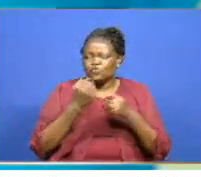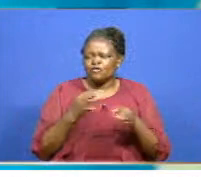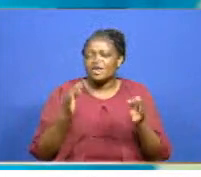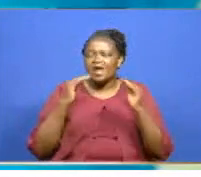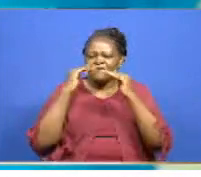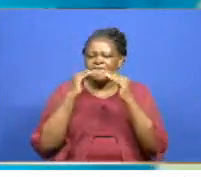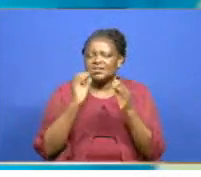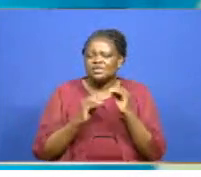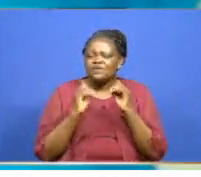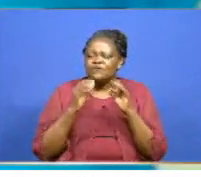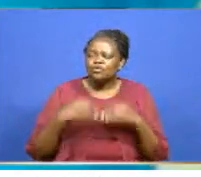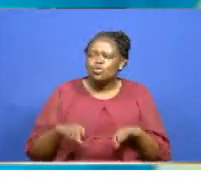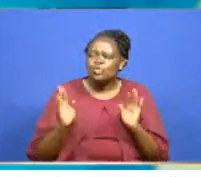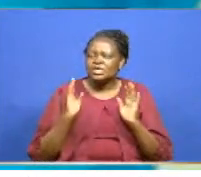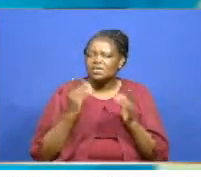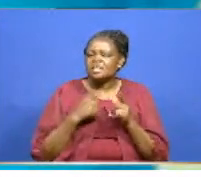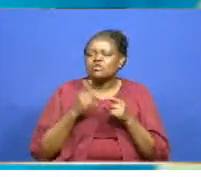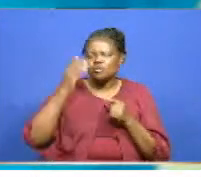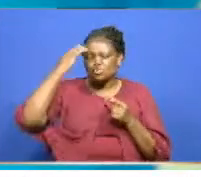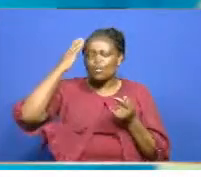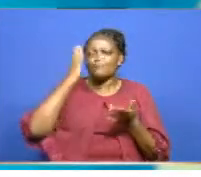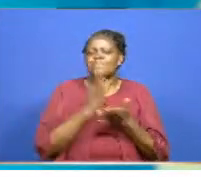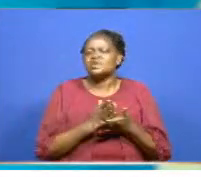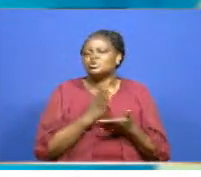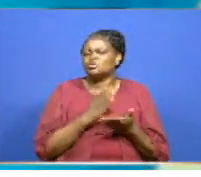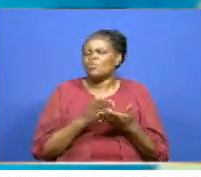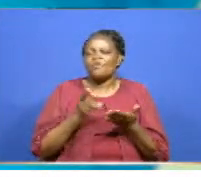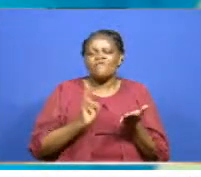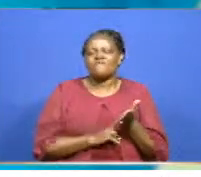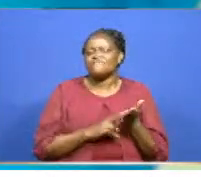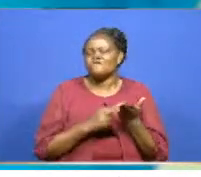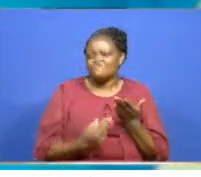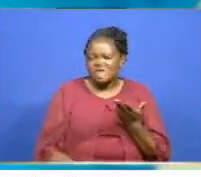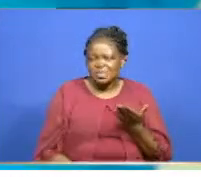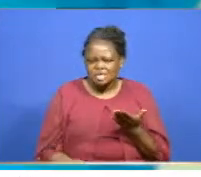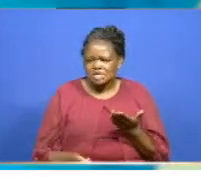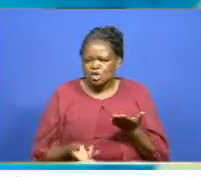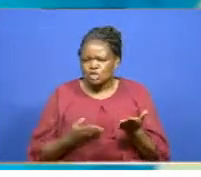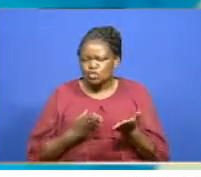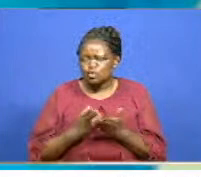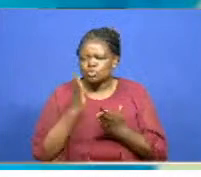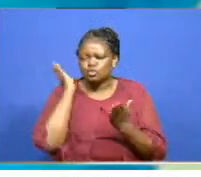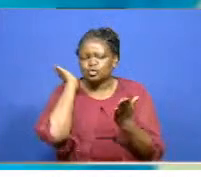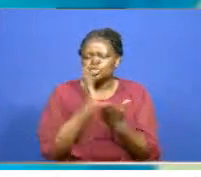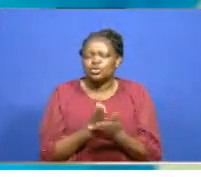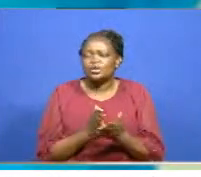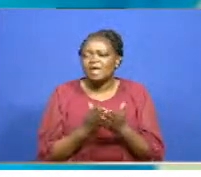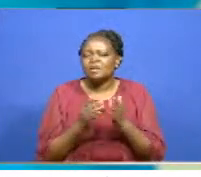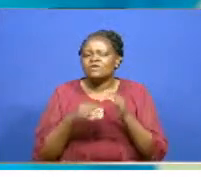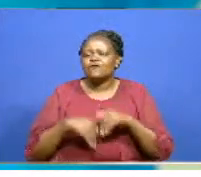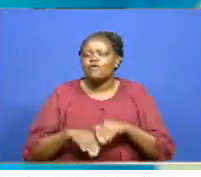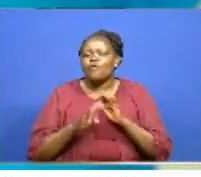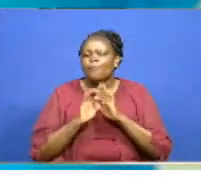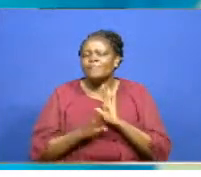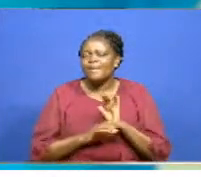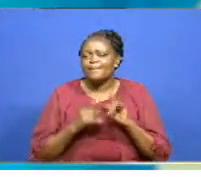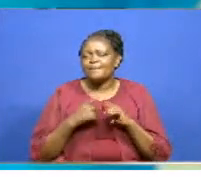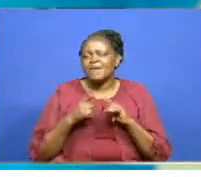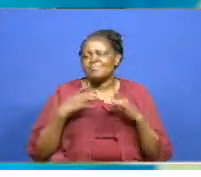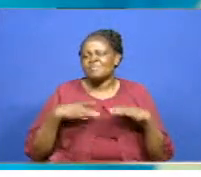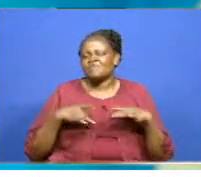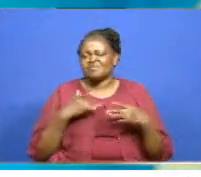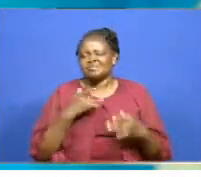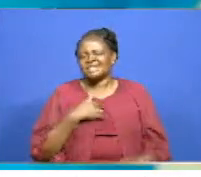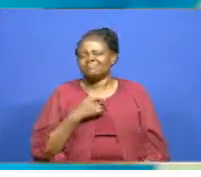mtu akipoteza uchaguzi anajua nimepoteza uchaguzi kwa misingi ya haki na kwa misingi ya kikatiba, ya kwamba wananchi walifeel ya kwamba